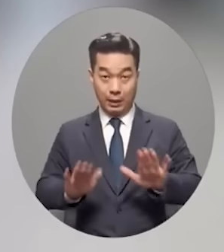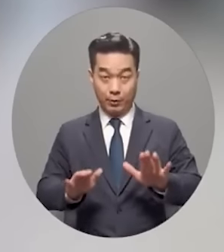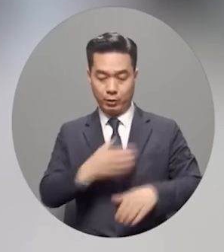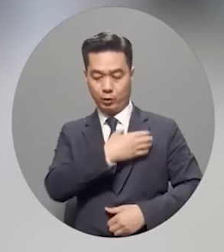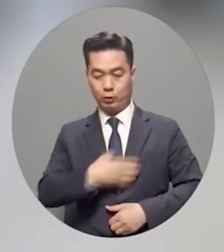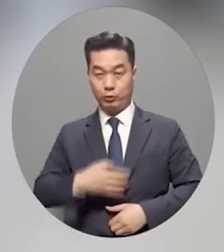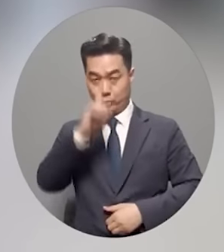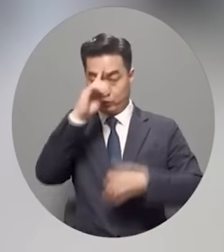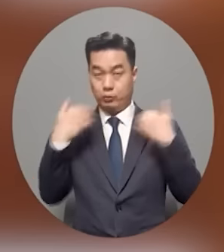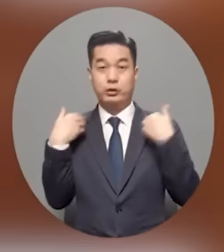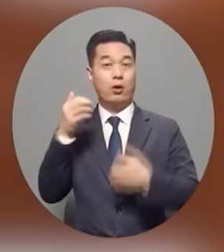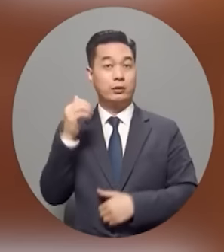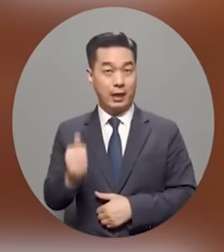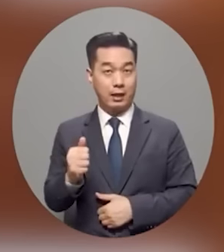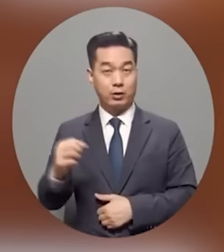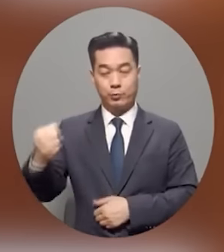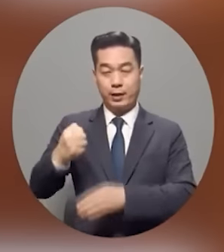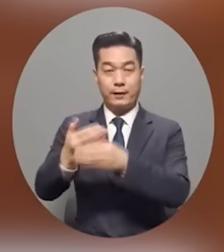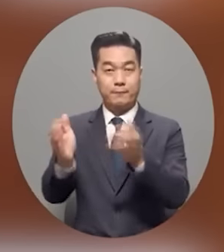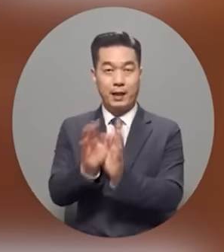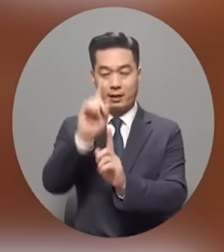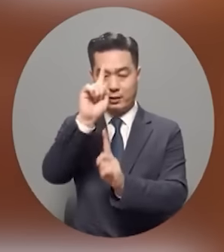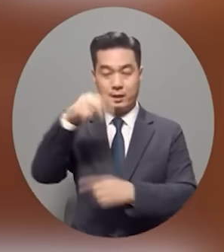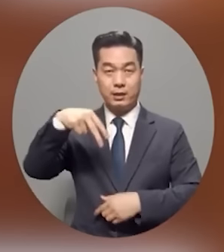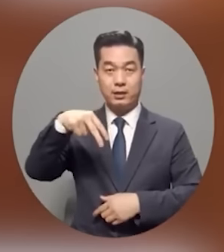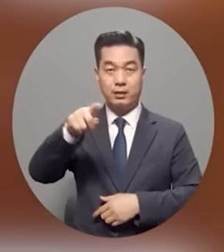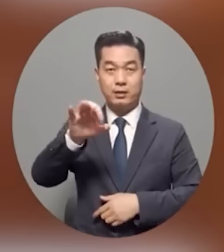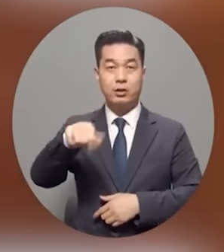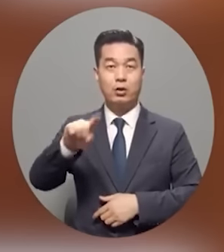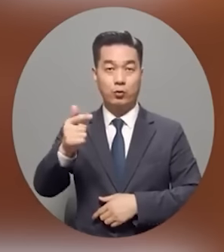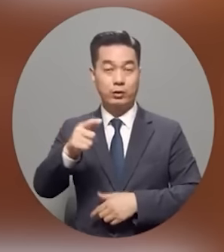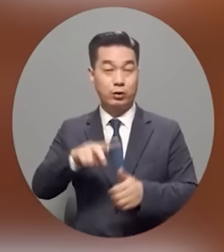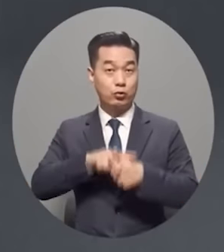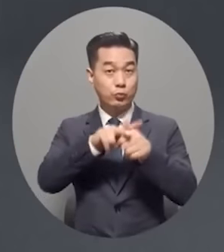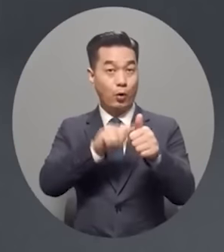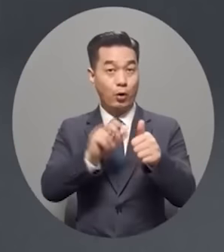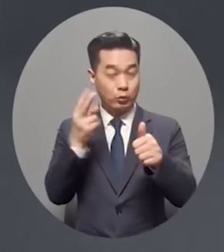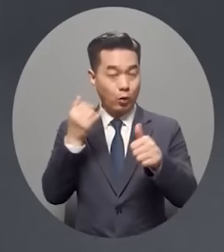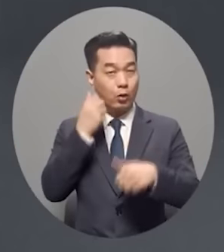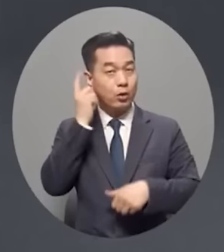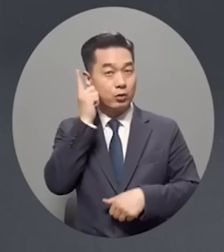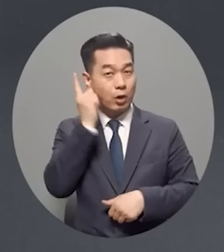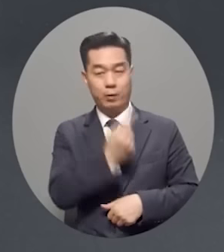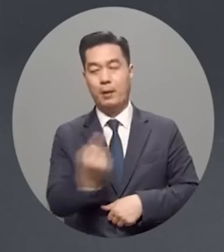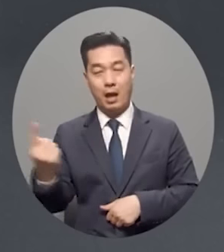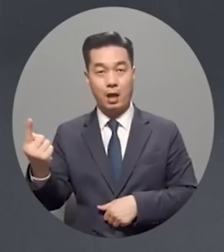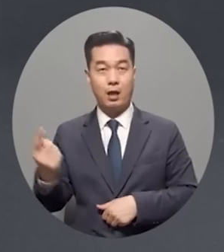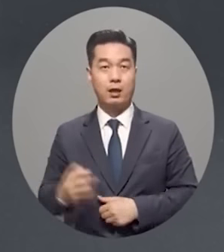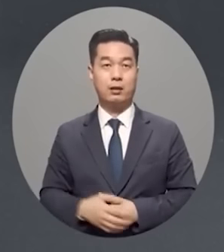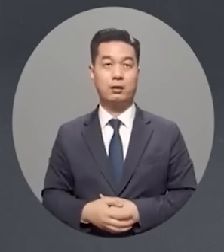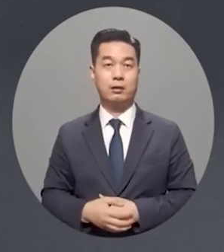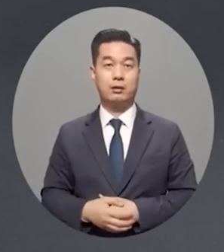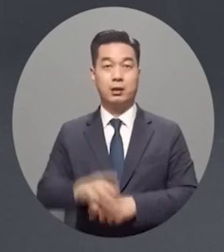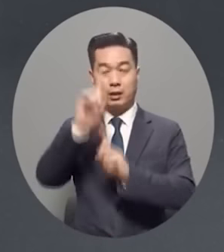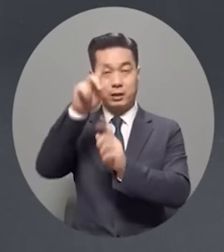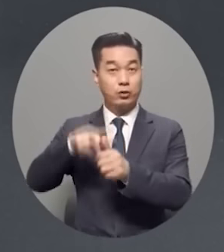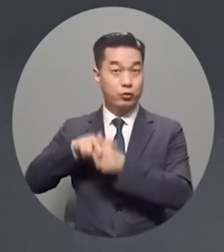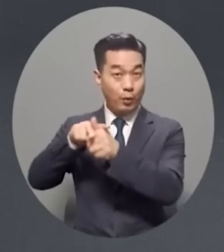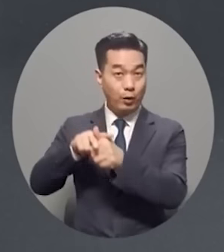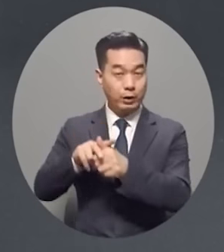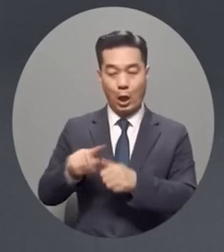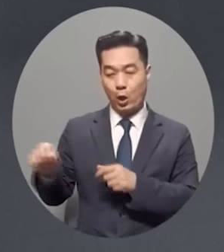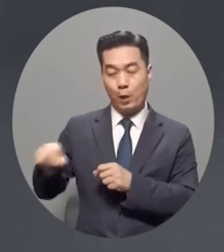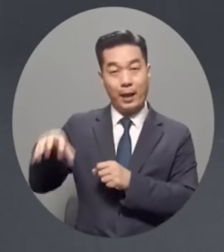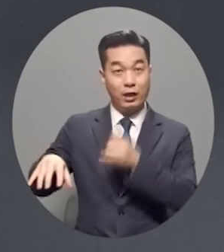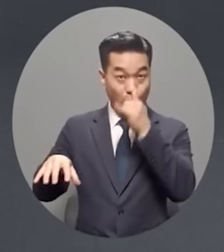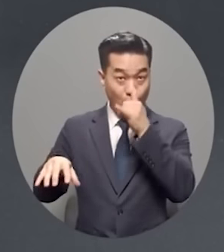구청장의 옆에는 국민의힘 이성건 후보가 있었고 또 바꿔줬습니다. 우리 저 이 후보님요. 바로 내